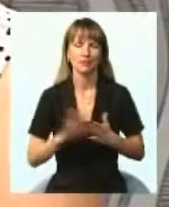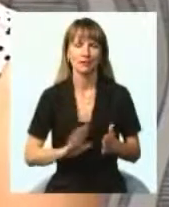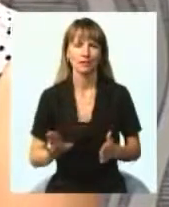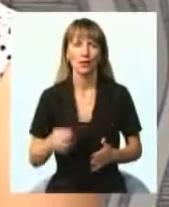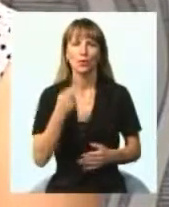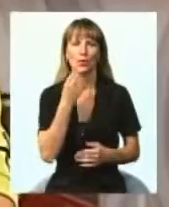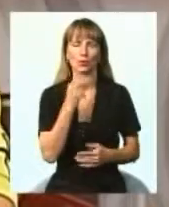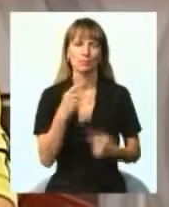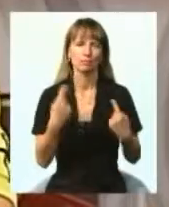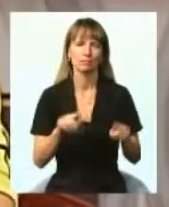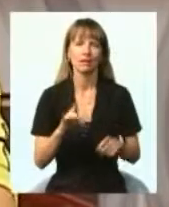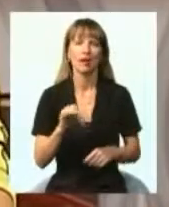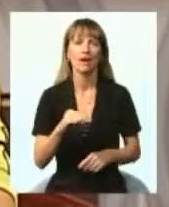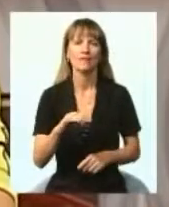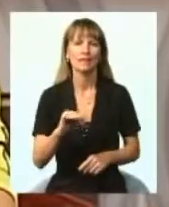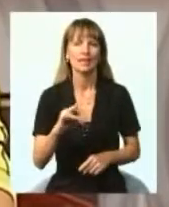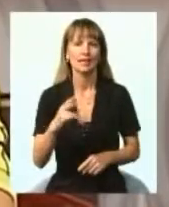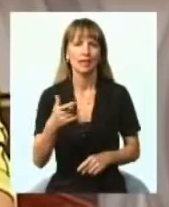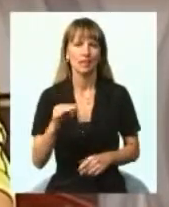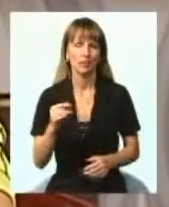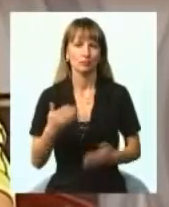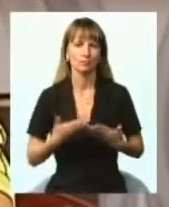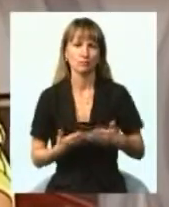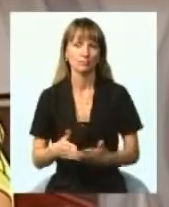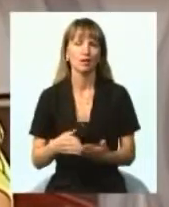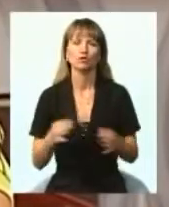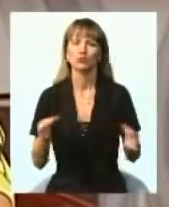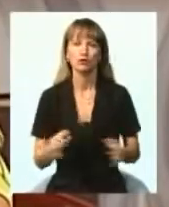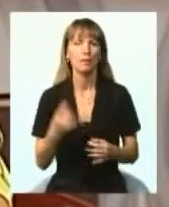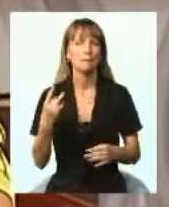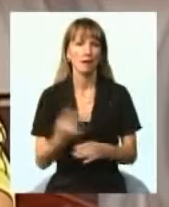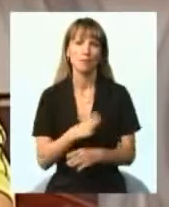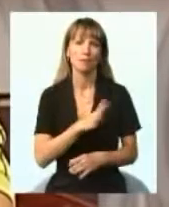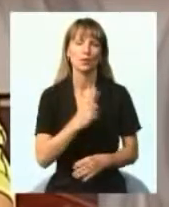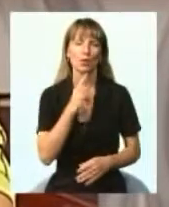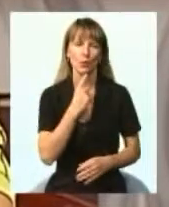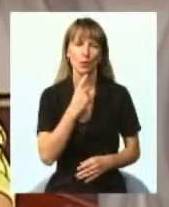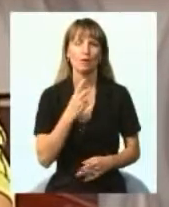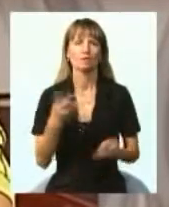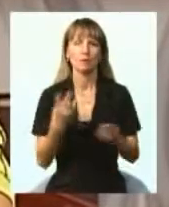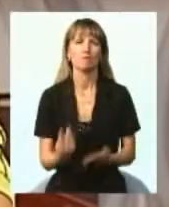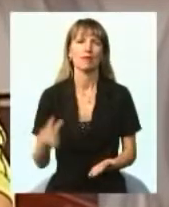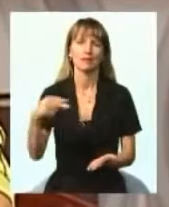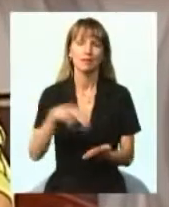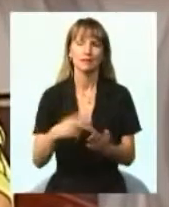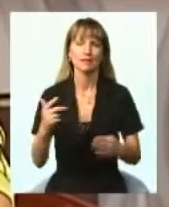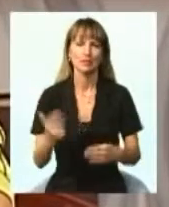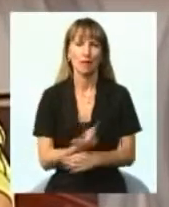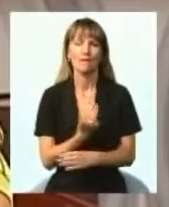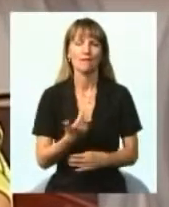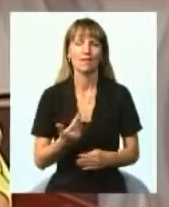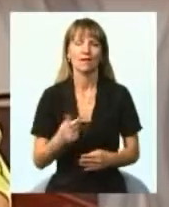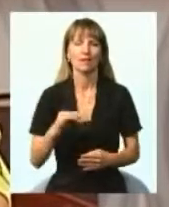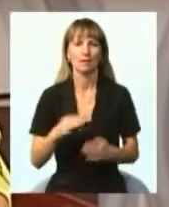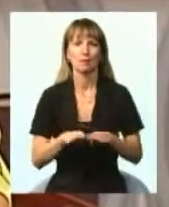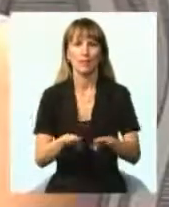покататись. Чому все? Нічого з першого разу не виходить. Треба піднятися знову на дошку і пливти